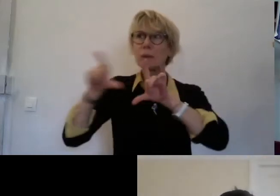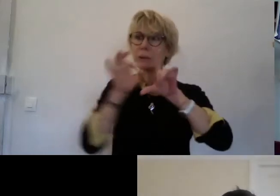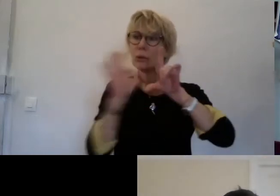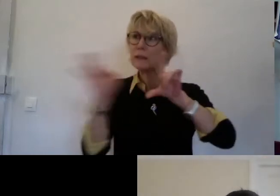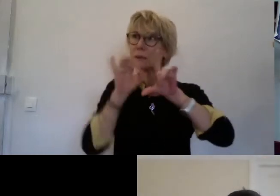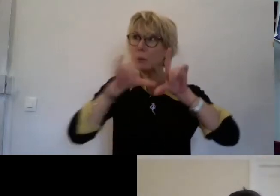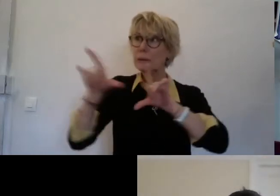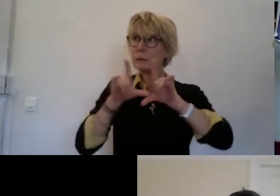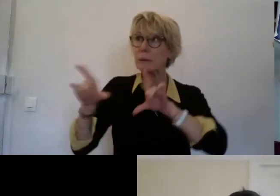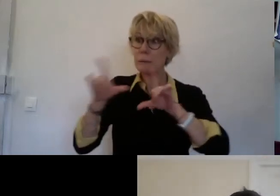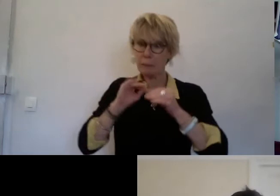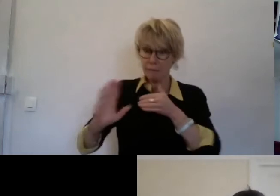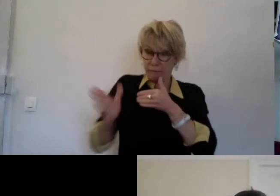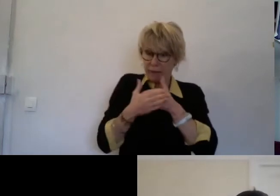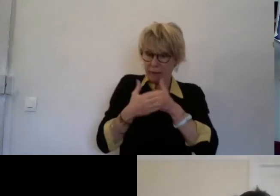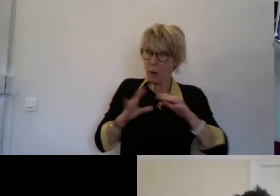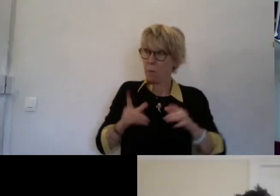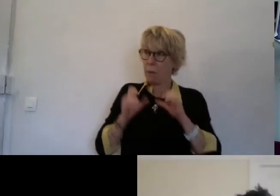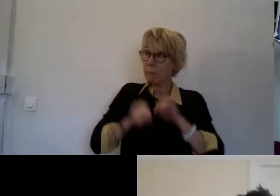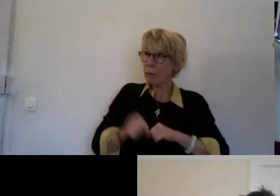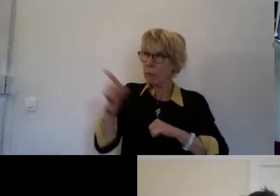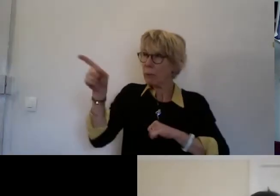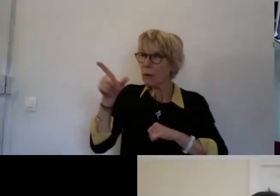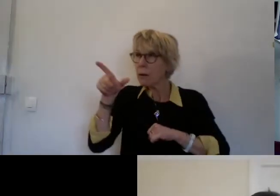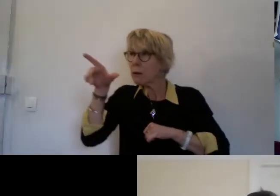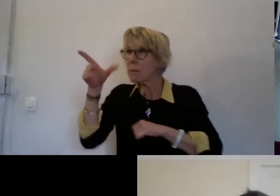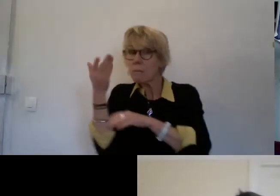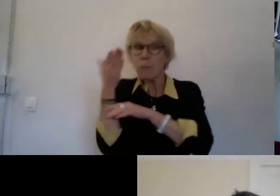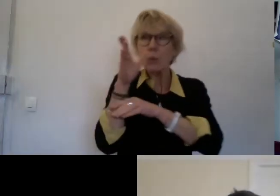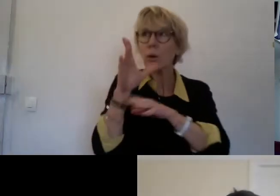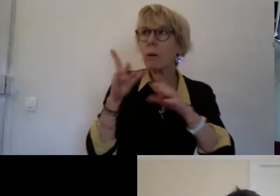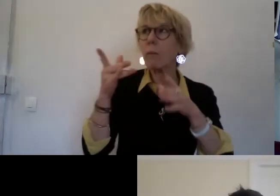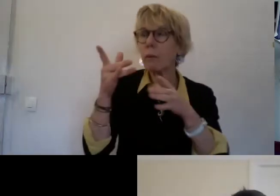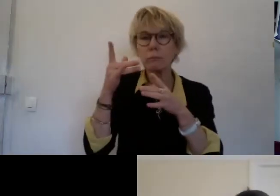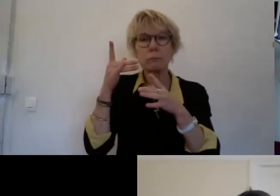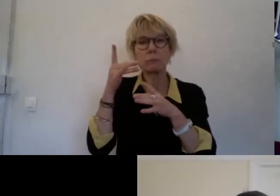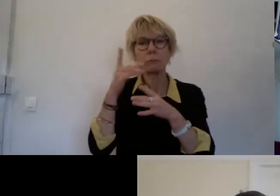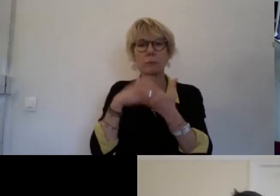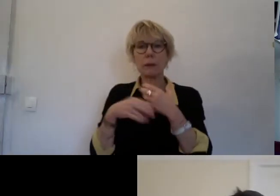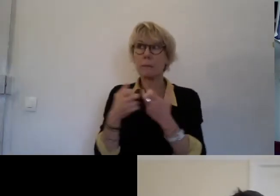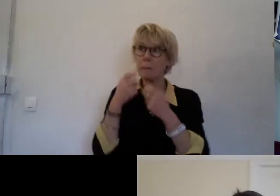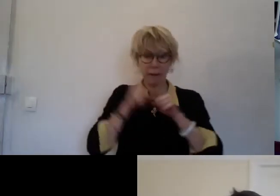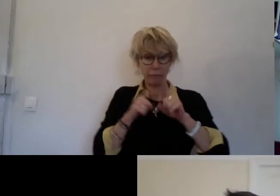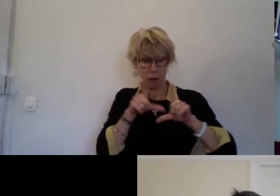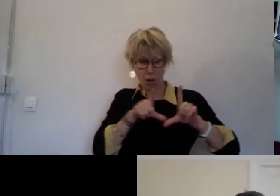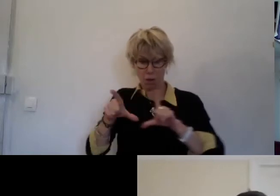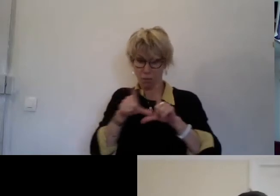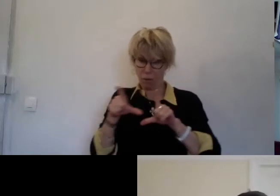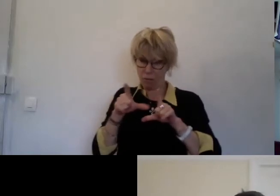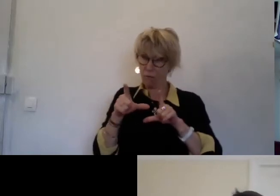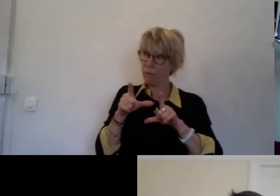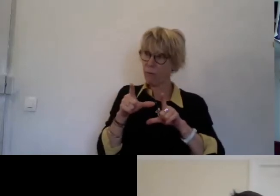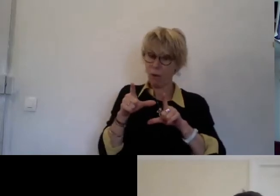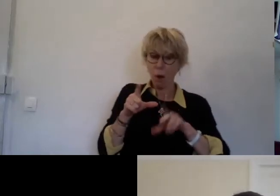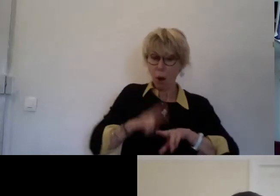ouvert, on peut réinventer le lien qu'on a avec les œuvres qu'on expose, mais aussi avec les œuvres qu'on n'expose pas, parce qu'elles sont en prêt, en